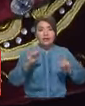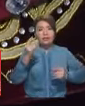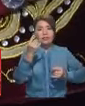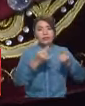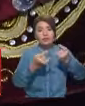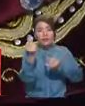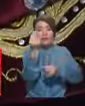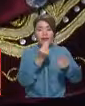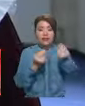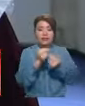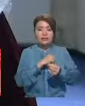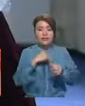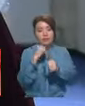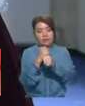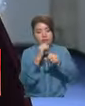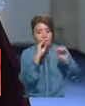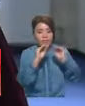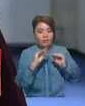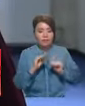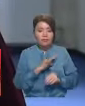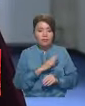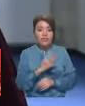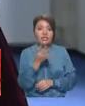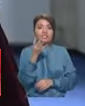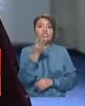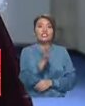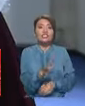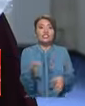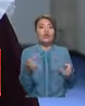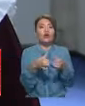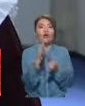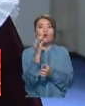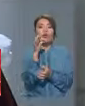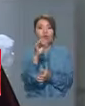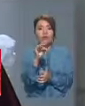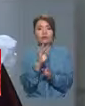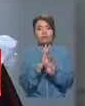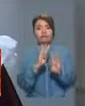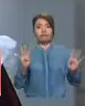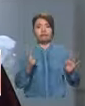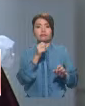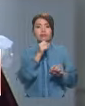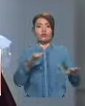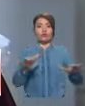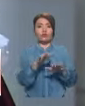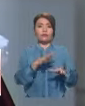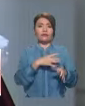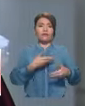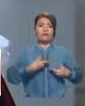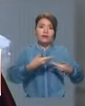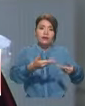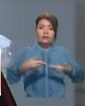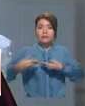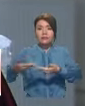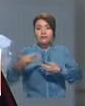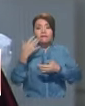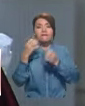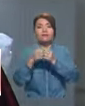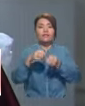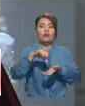созданных руками пенсионеров. Там 4 народных хора на сцене будем выступать. Везде нас приглашают, везде мы